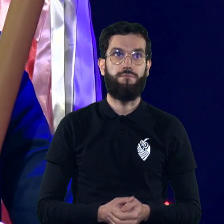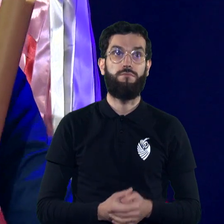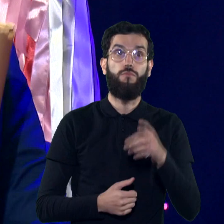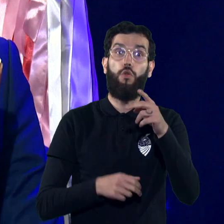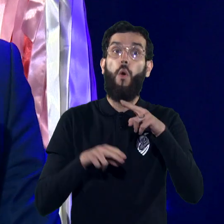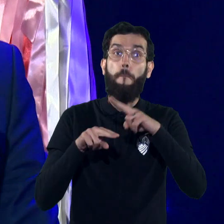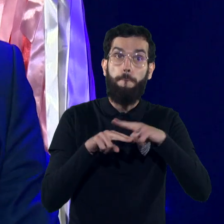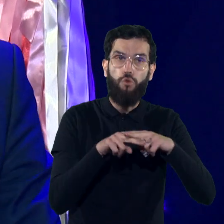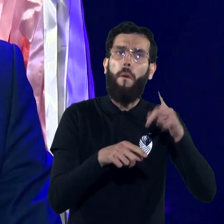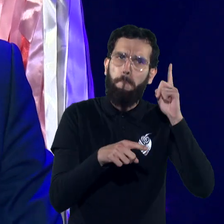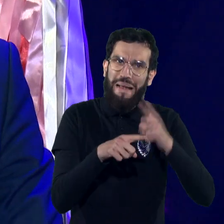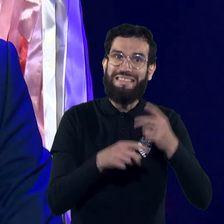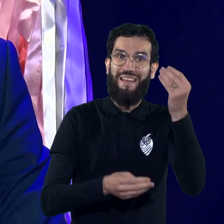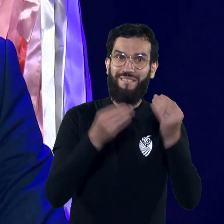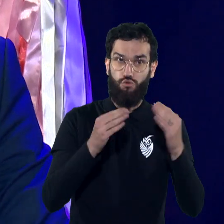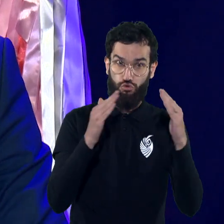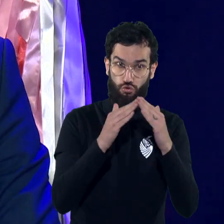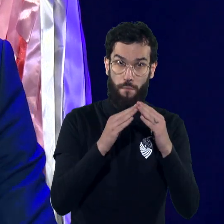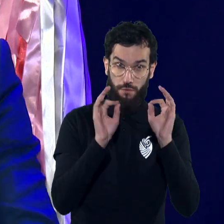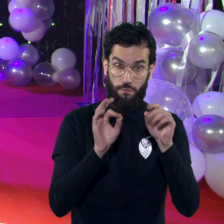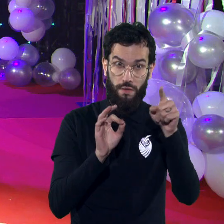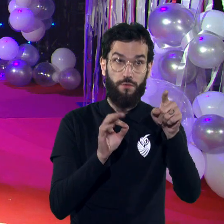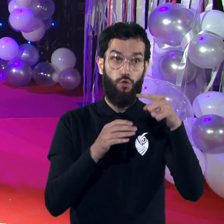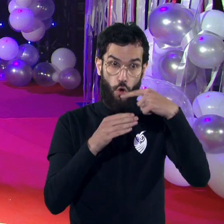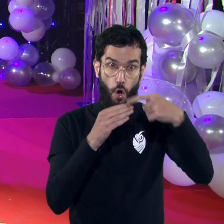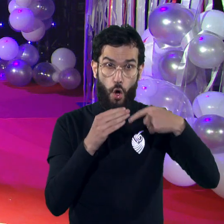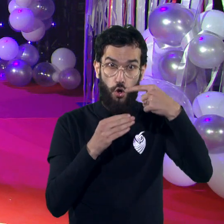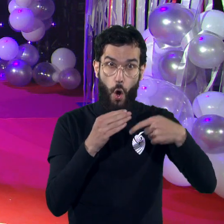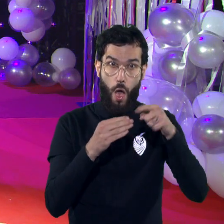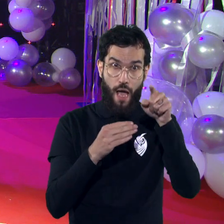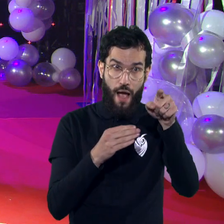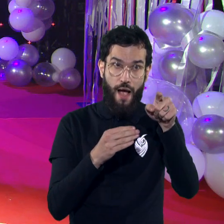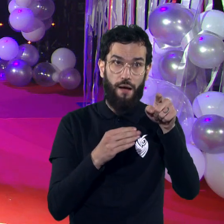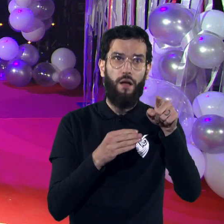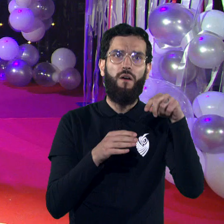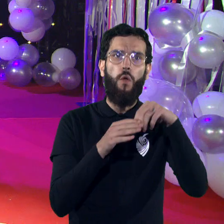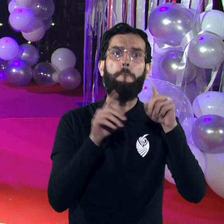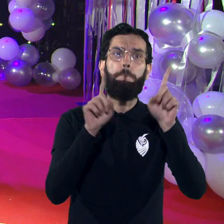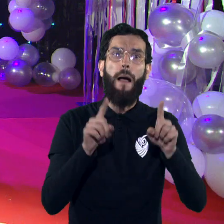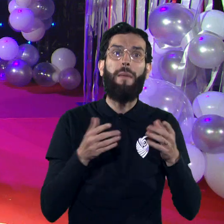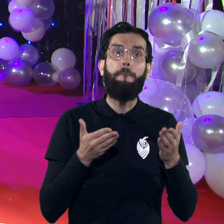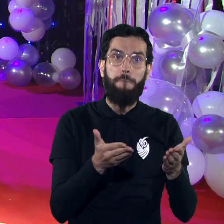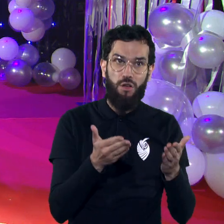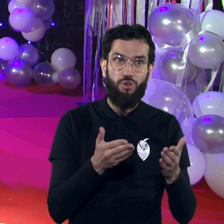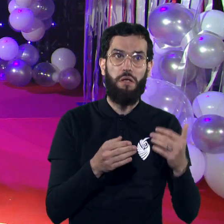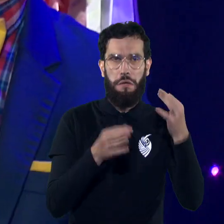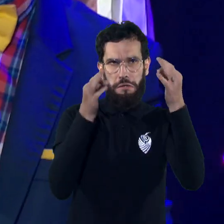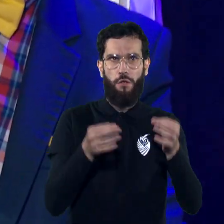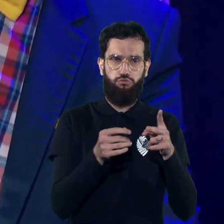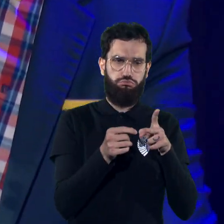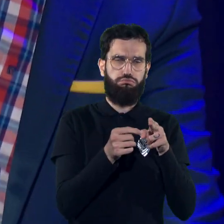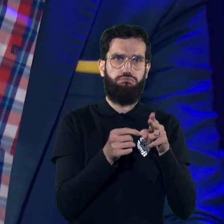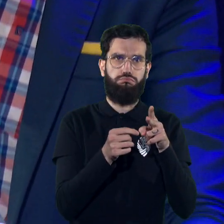bude postup, ako si to presne doma vyskúšate. Takže takáto rolka papiera na pečenie a ten papier jednoducho takto